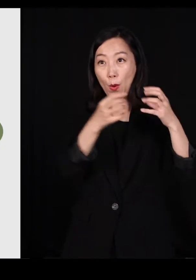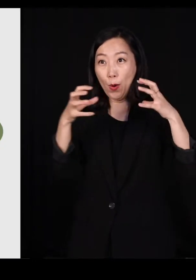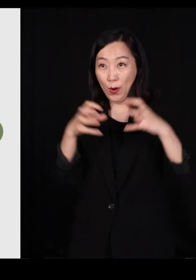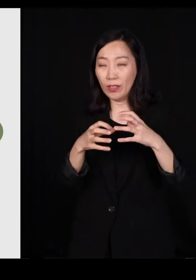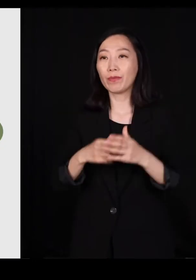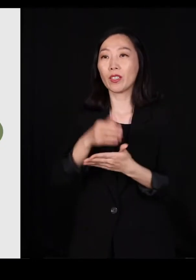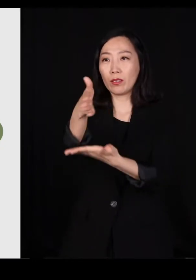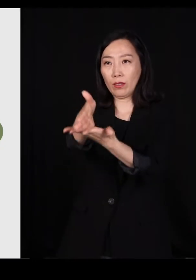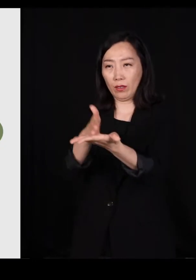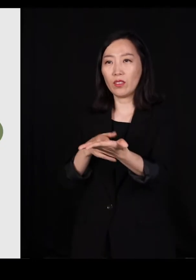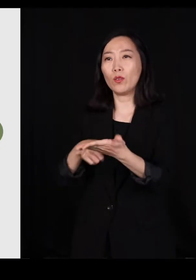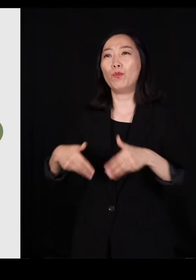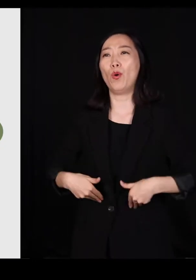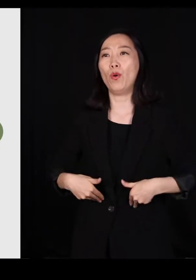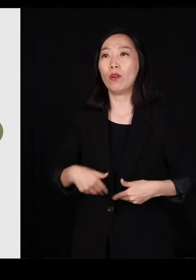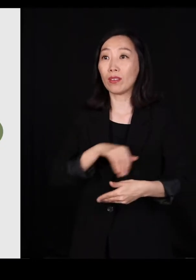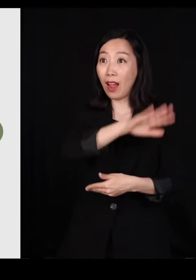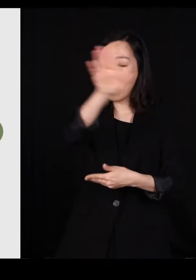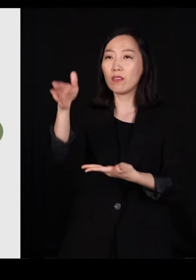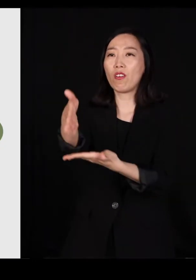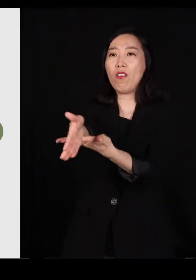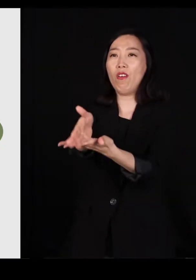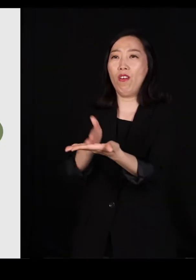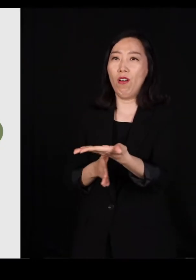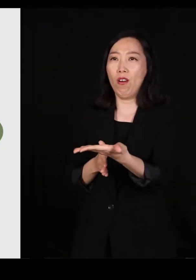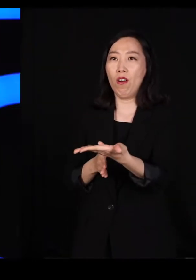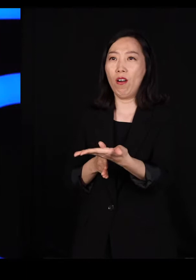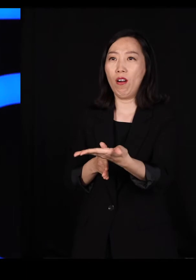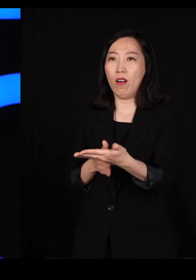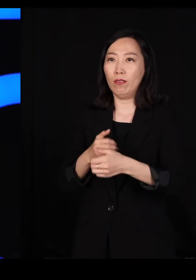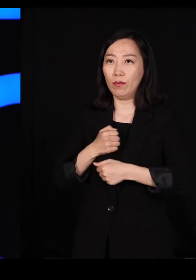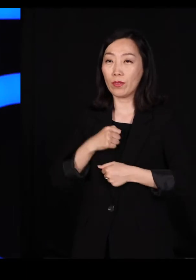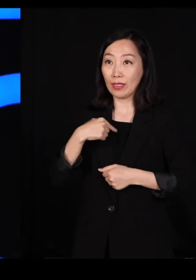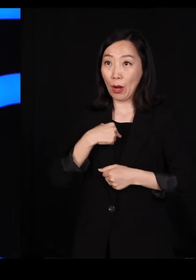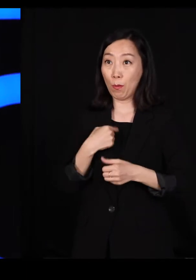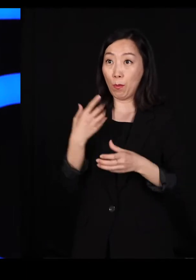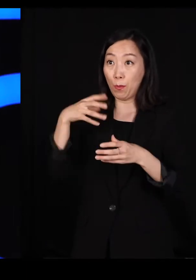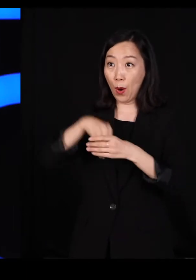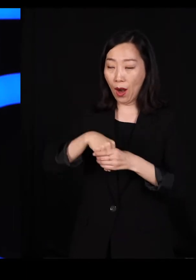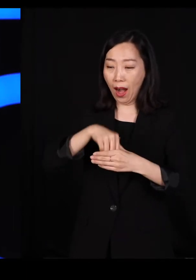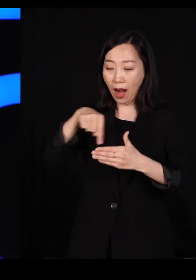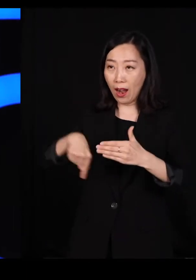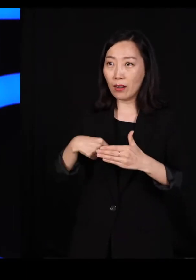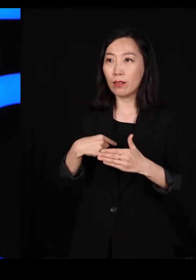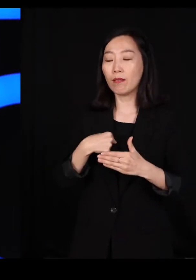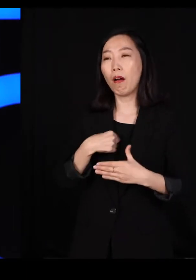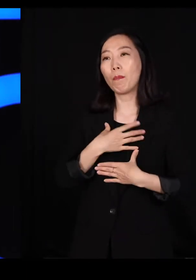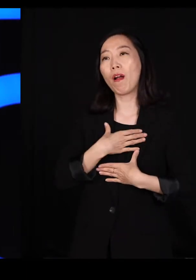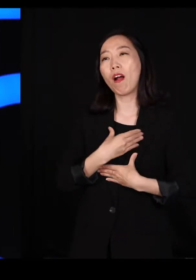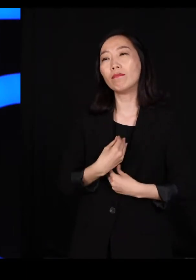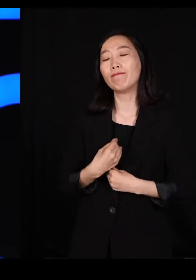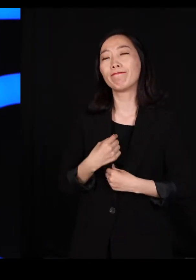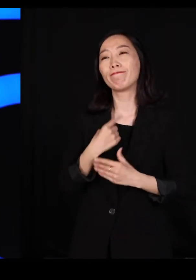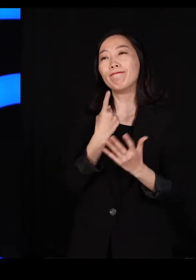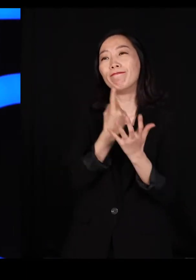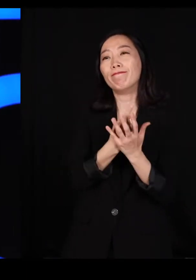보십시다. 우리 모두에게 저 경계선이 있습니다. 저를 포함해서 저 안에서 오랫동안 안주하고 싶어요.